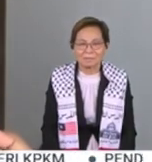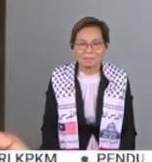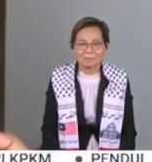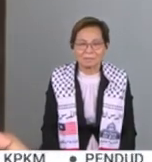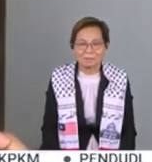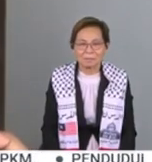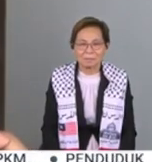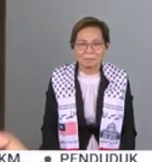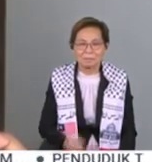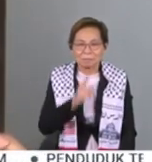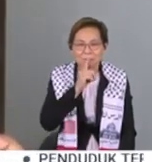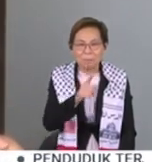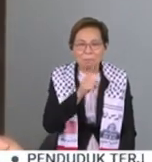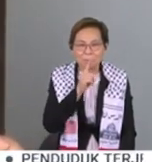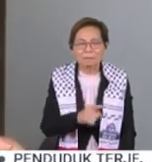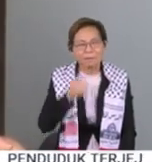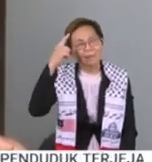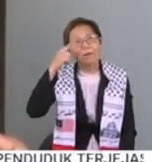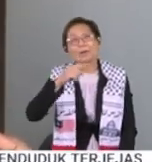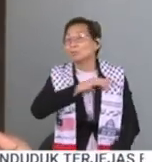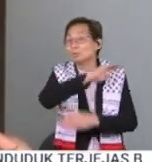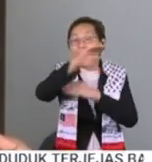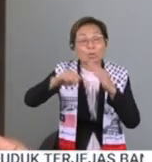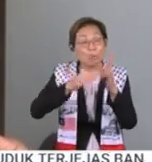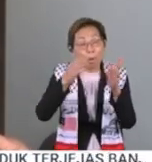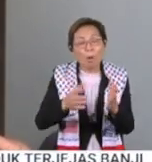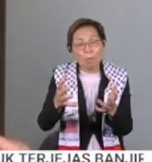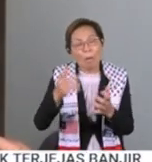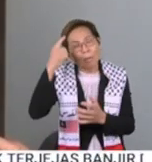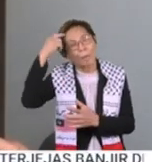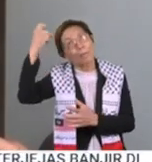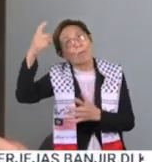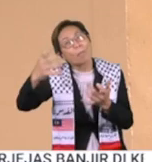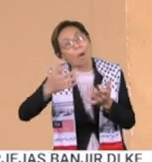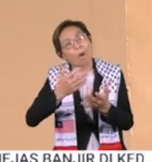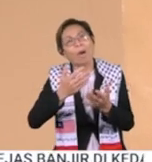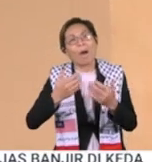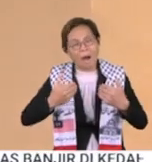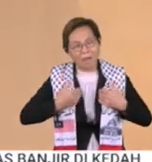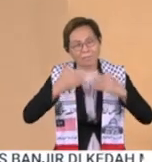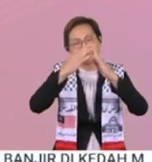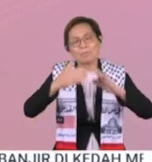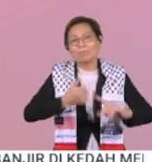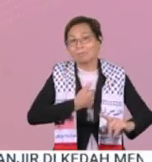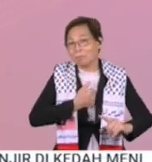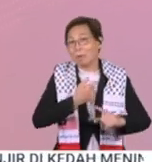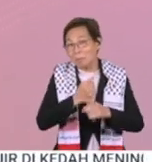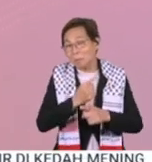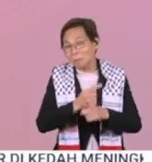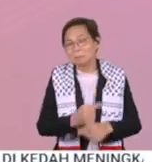memang diimpikan setiap orang untuk dapat rumah sendiri kan. Ha.